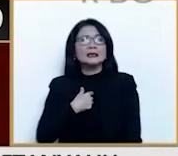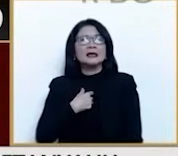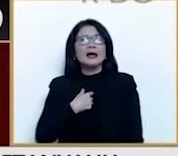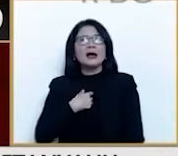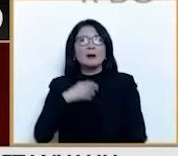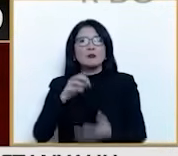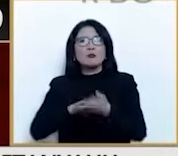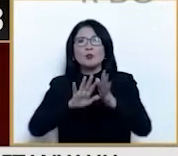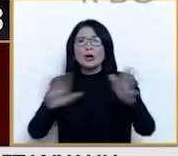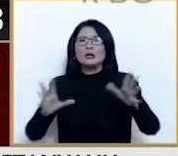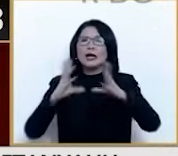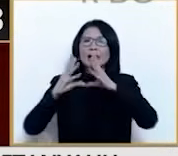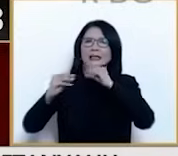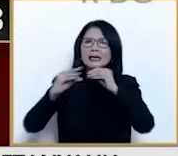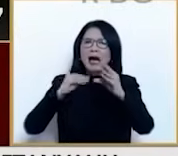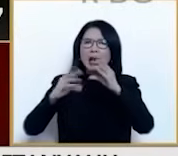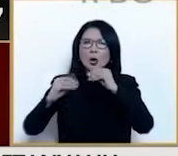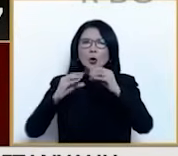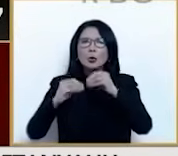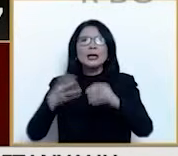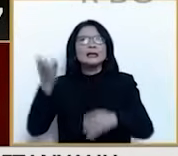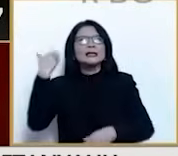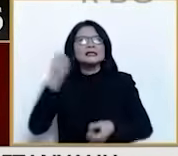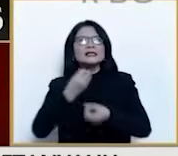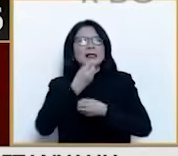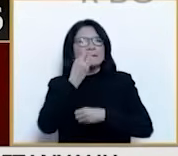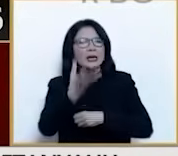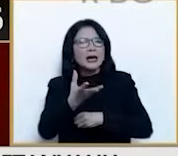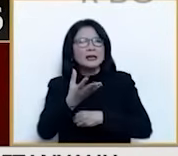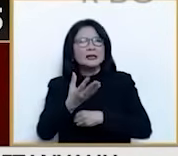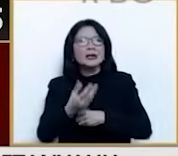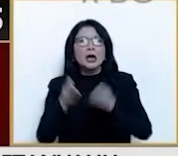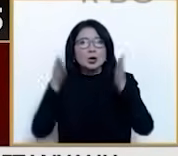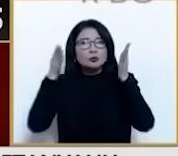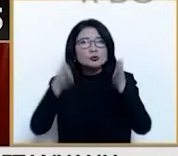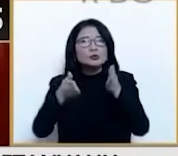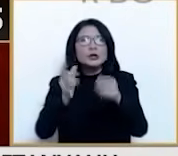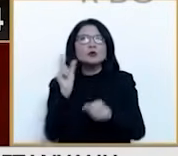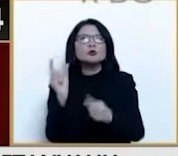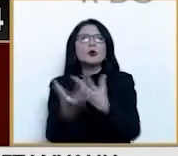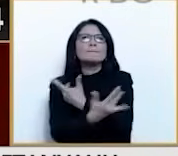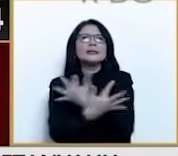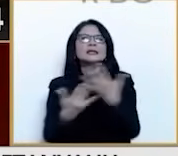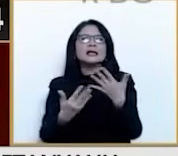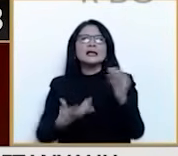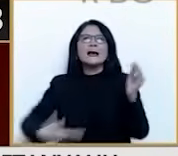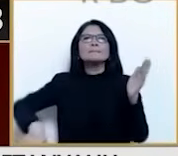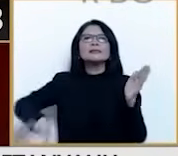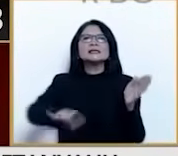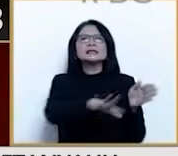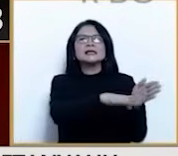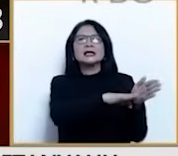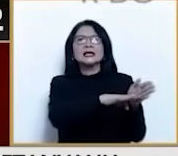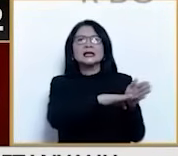dialog yang selebar mungkin dan tadi sudah saya sampaikan di awal, terutama bagi masyarakat pesisir, yaitu nelayan